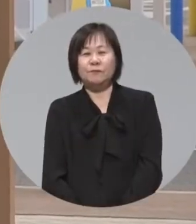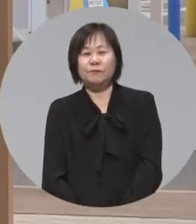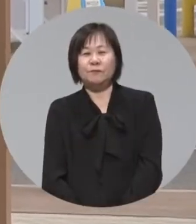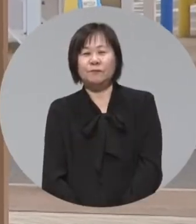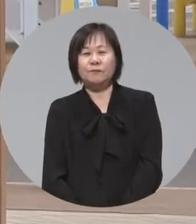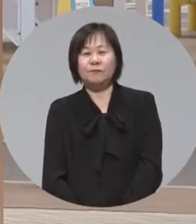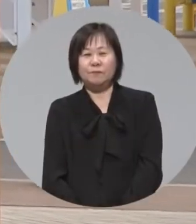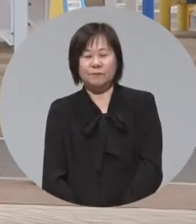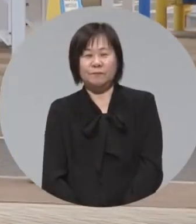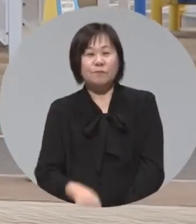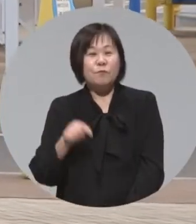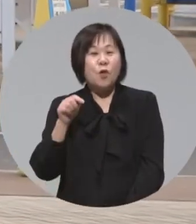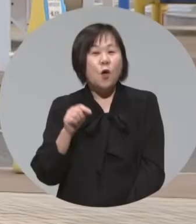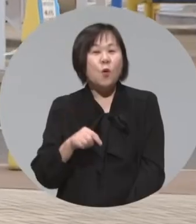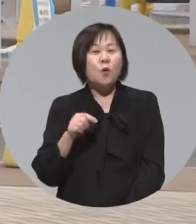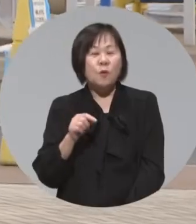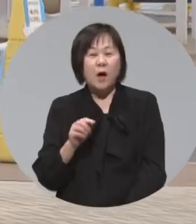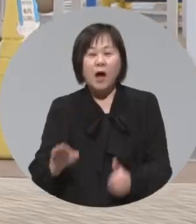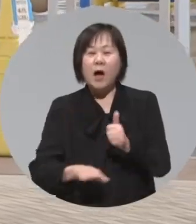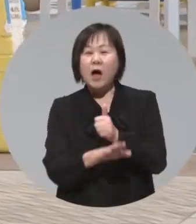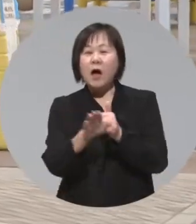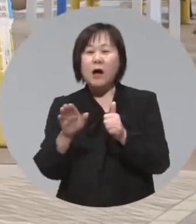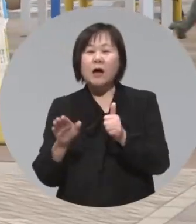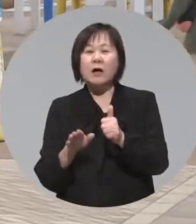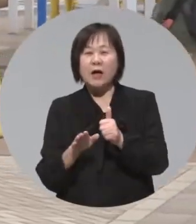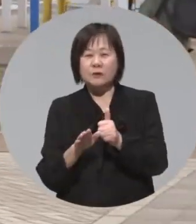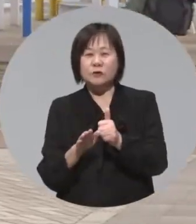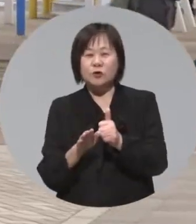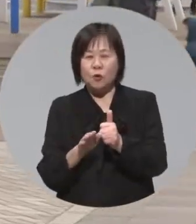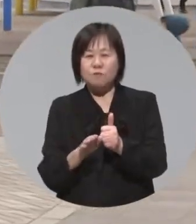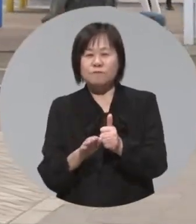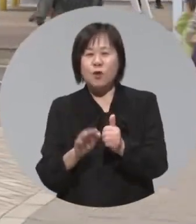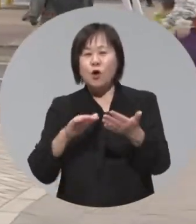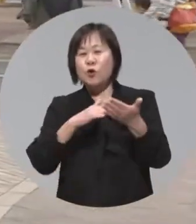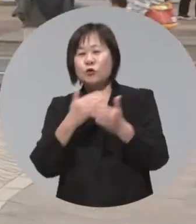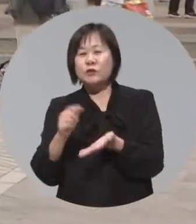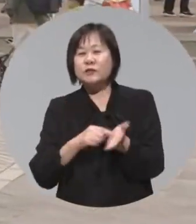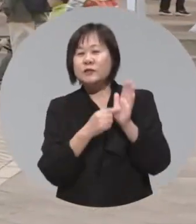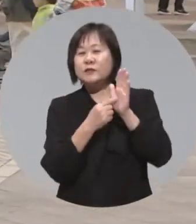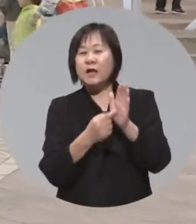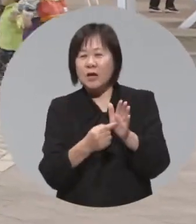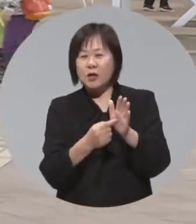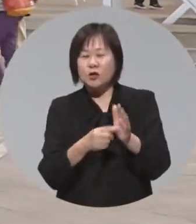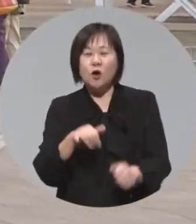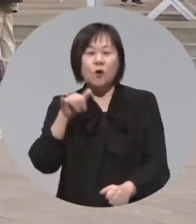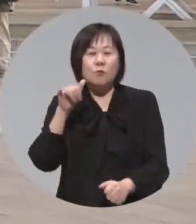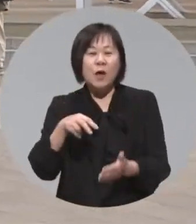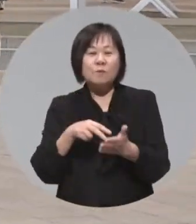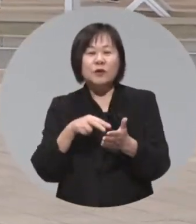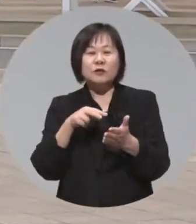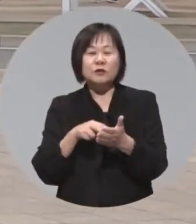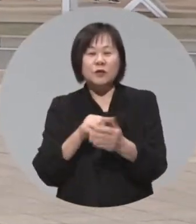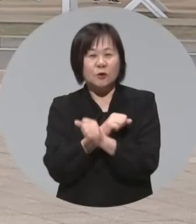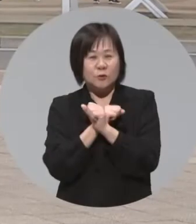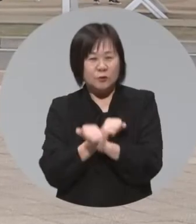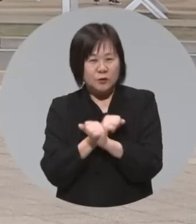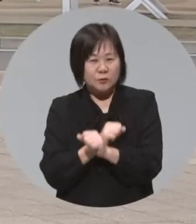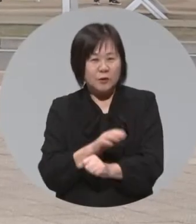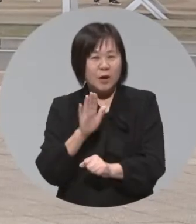児童文化センターは環境都市宣言を行っている前橋市ならではの施設取り組みなんです